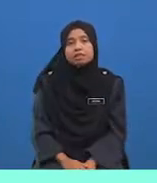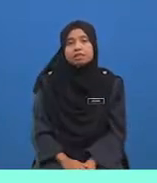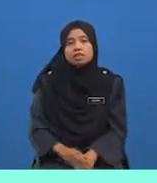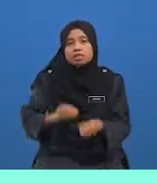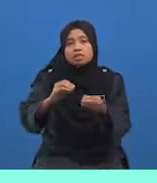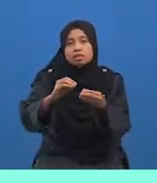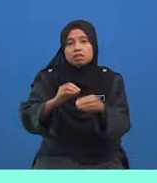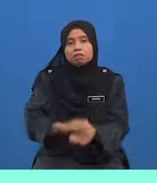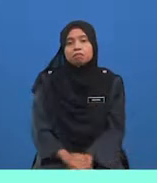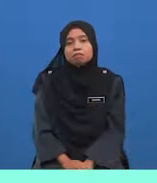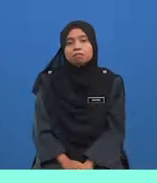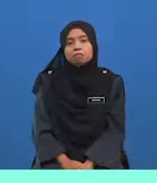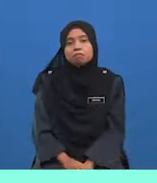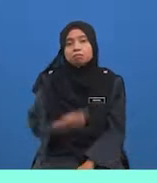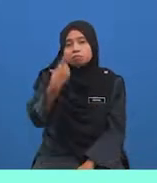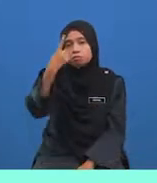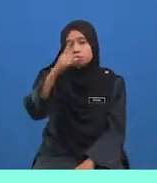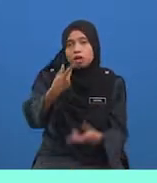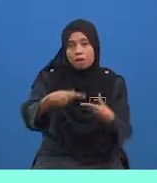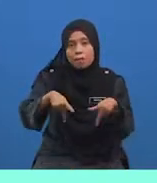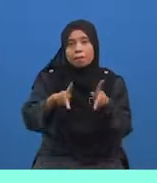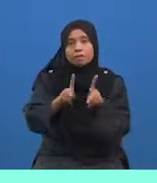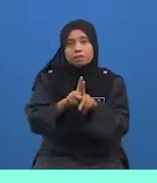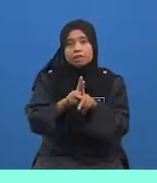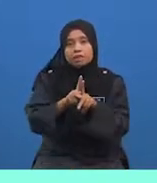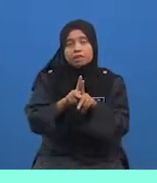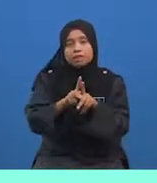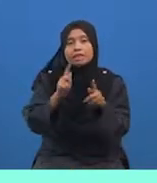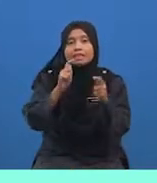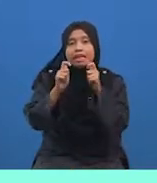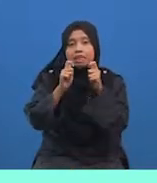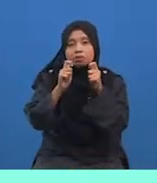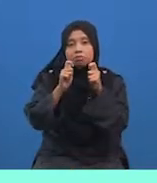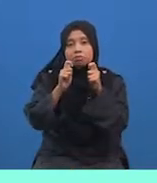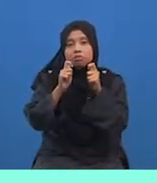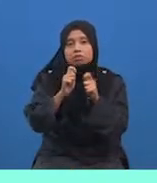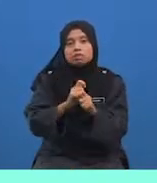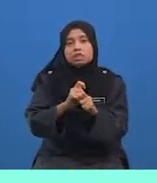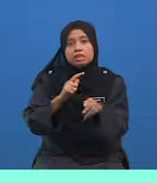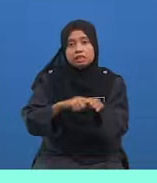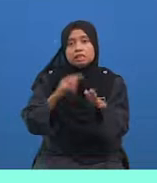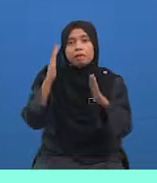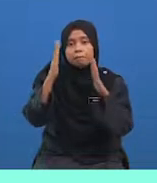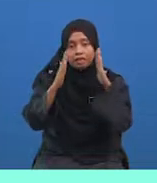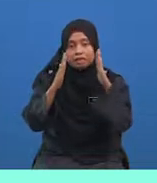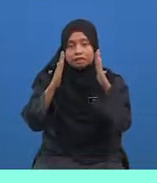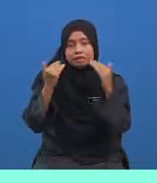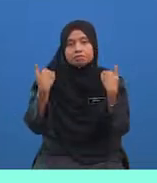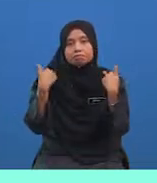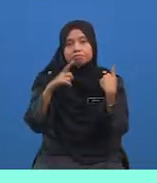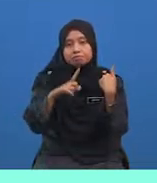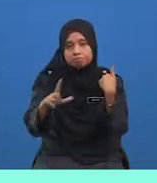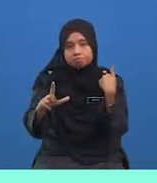nombor 11 untuk kepentingan telekomunikasi di Malaysia adalah